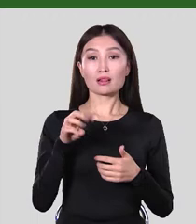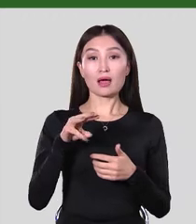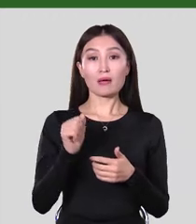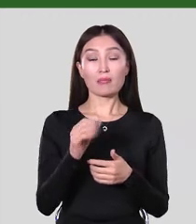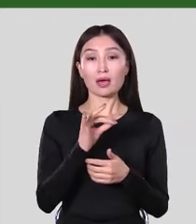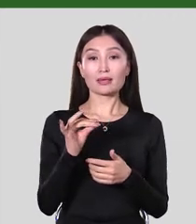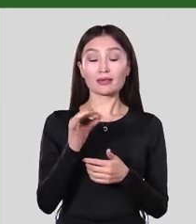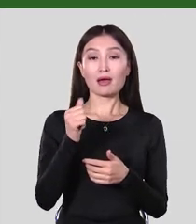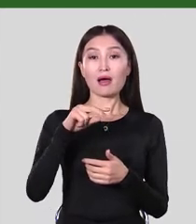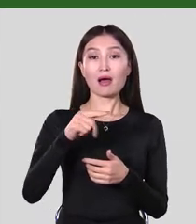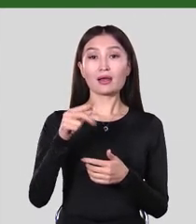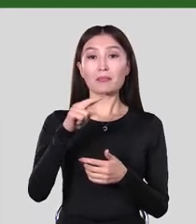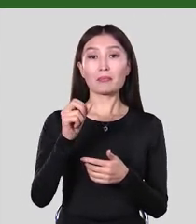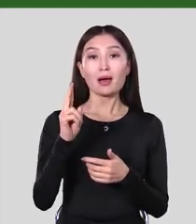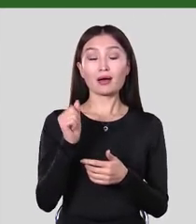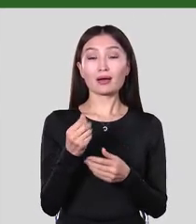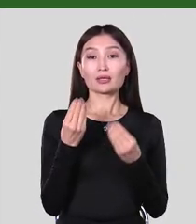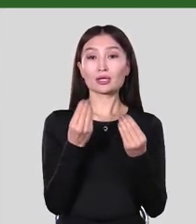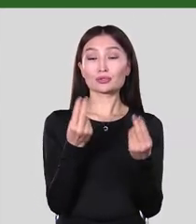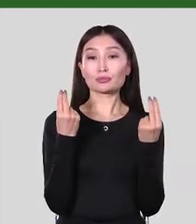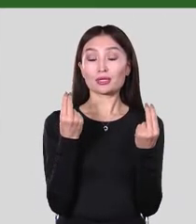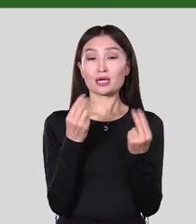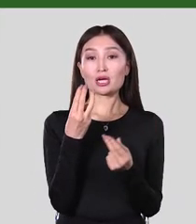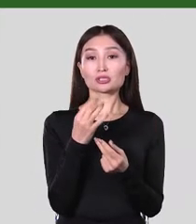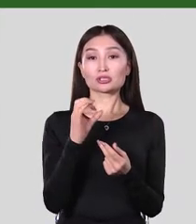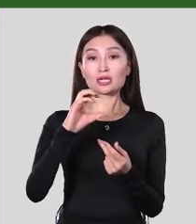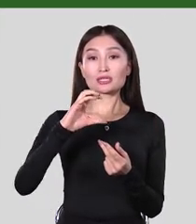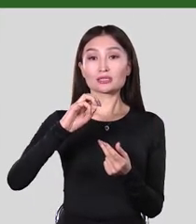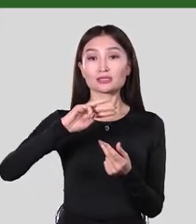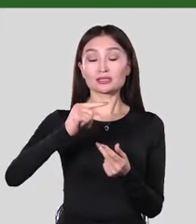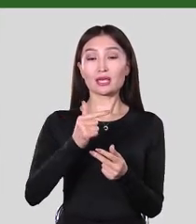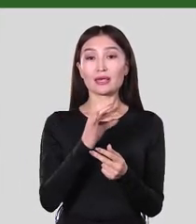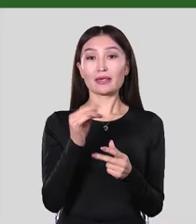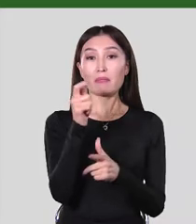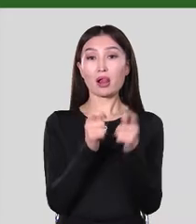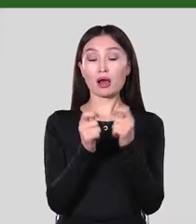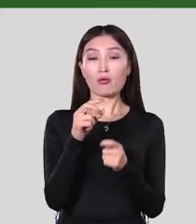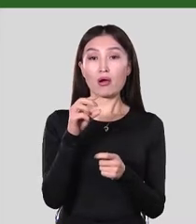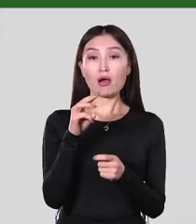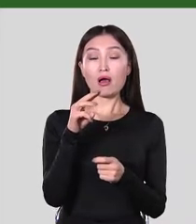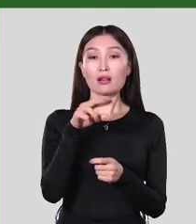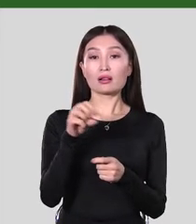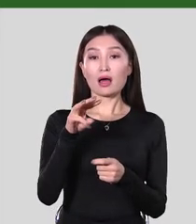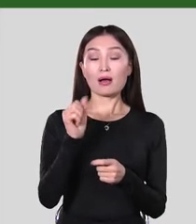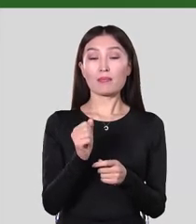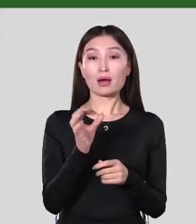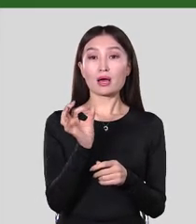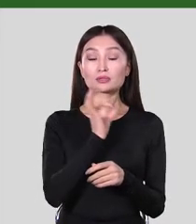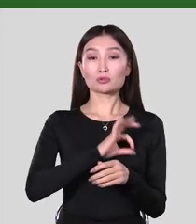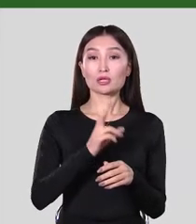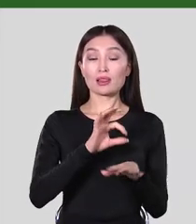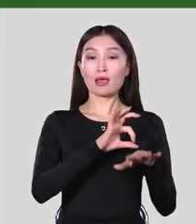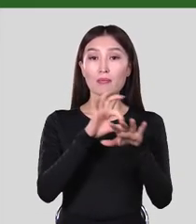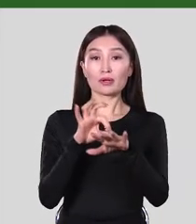и альпака, дающие прекрасную шерсть и молоко. Ламы, к тому же, используются для перевозки